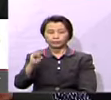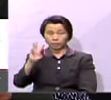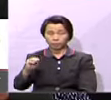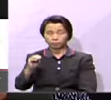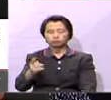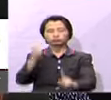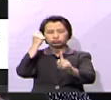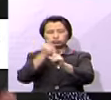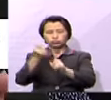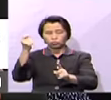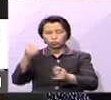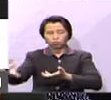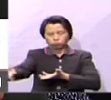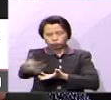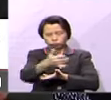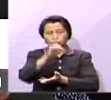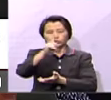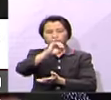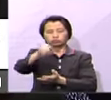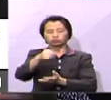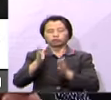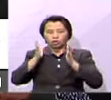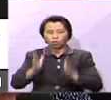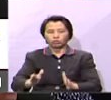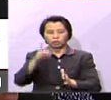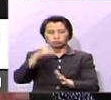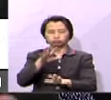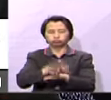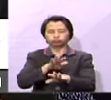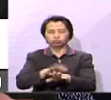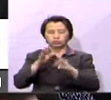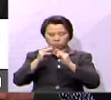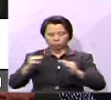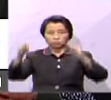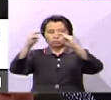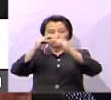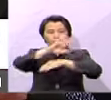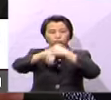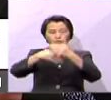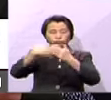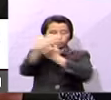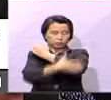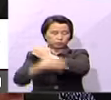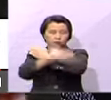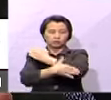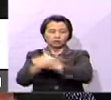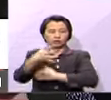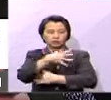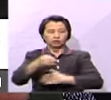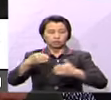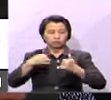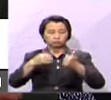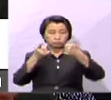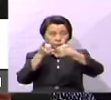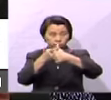Ia bertujuan mengumpul seramai 1 juta jemaah bagi mengimarahkan masjid di seluruh negara. Ia juga merupakan platform